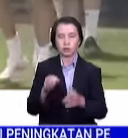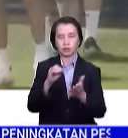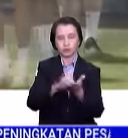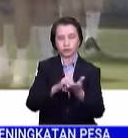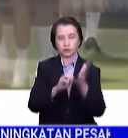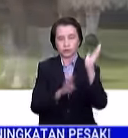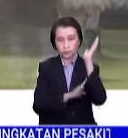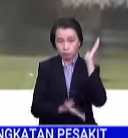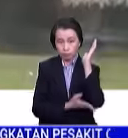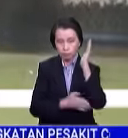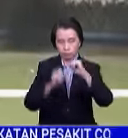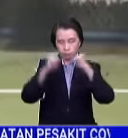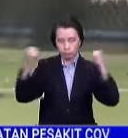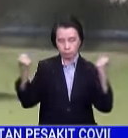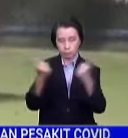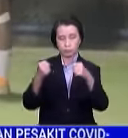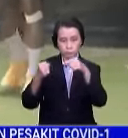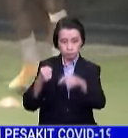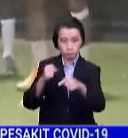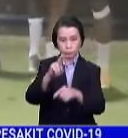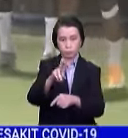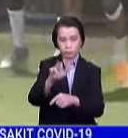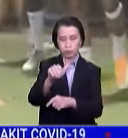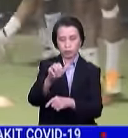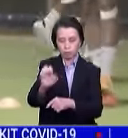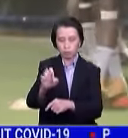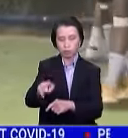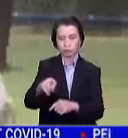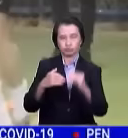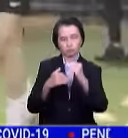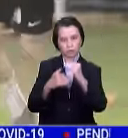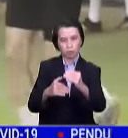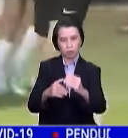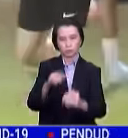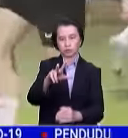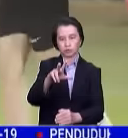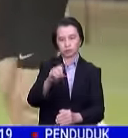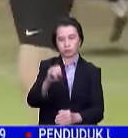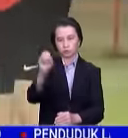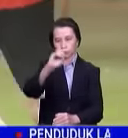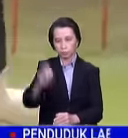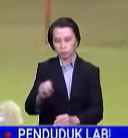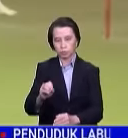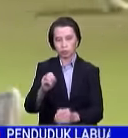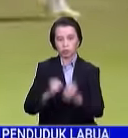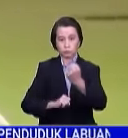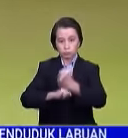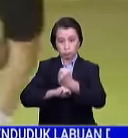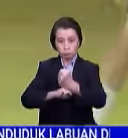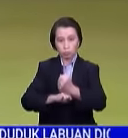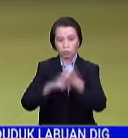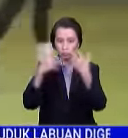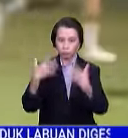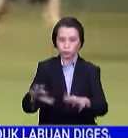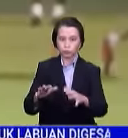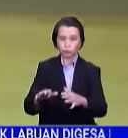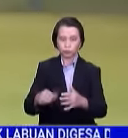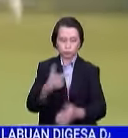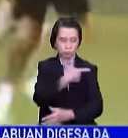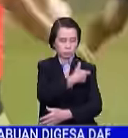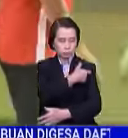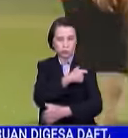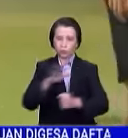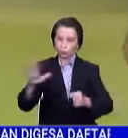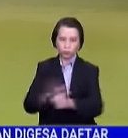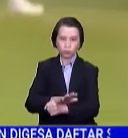yang berlangsung di Stadium Zabil dan Stadium Al Maktoum terhad kepada 30% kapasiti penyokong yang sudah divaksin